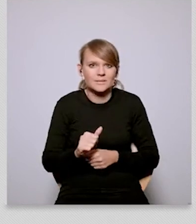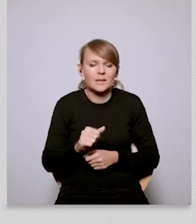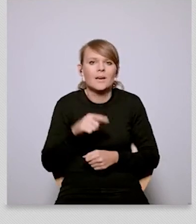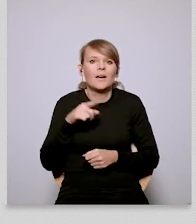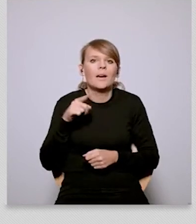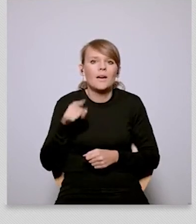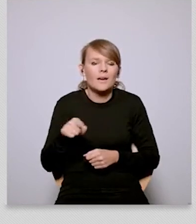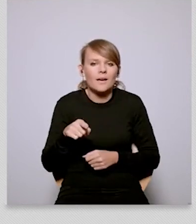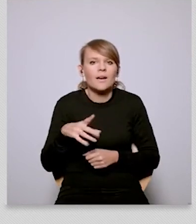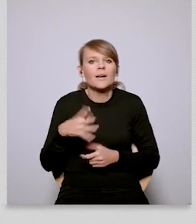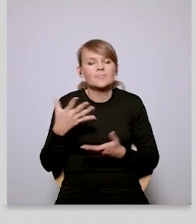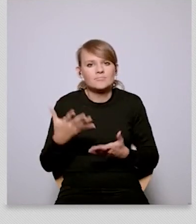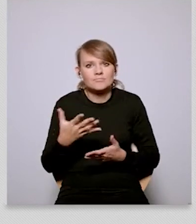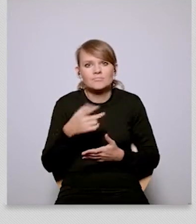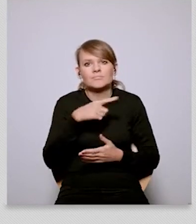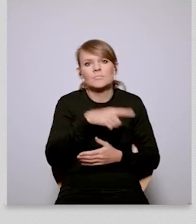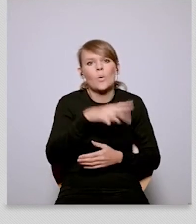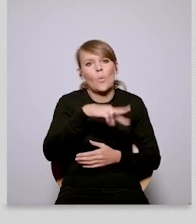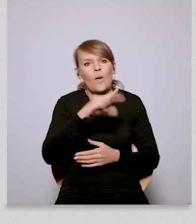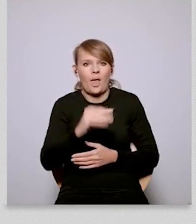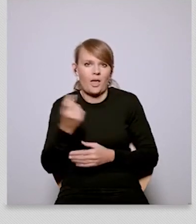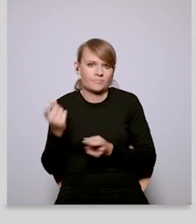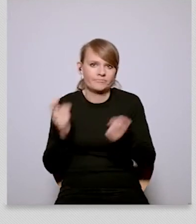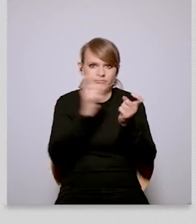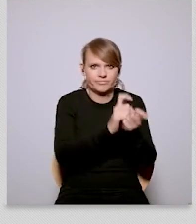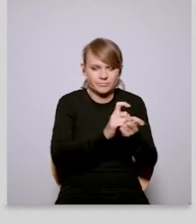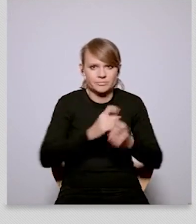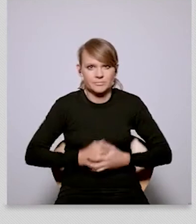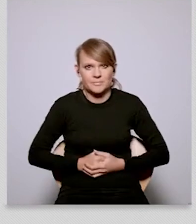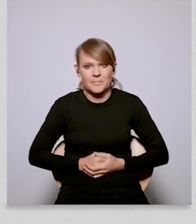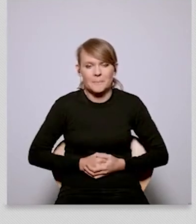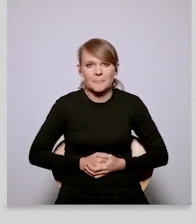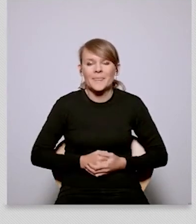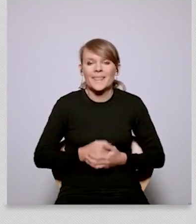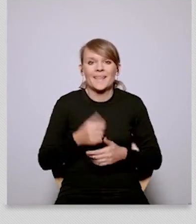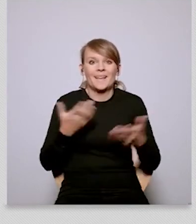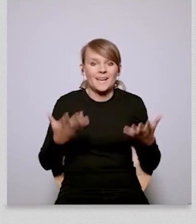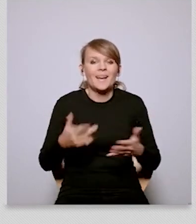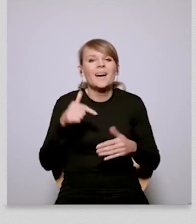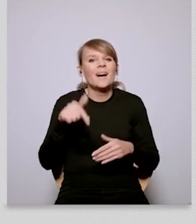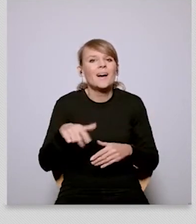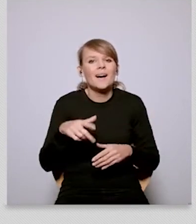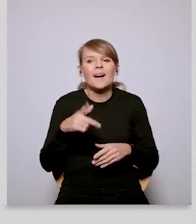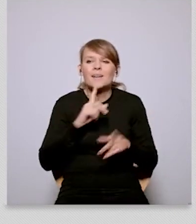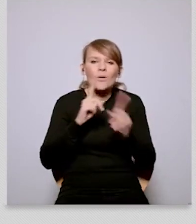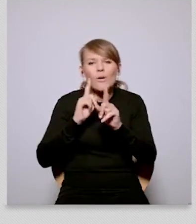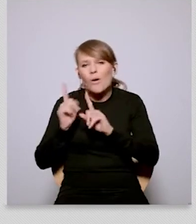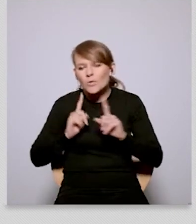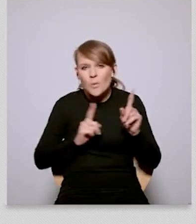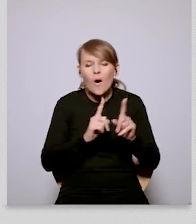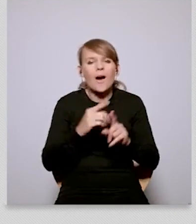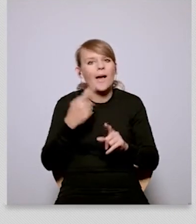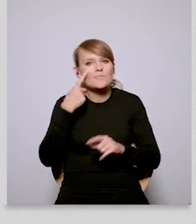podważają legitymalizację Unii Europejskiej i w tym o czym tutaj rozmawialiśmy pojawiają się dwa takie punkty dwa takie